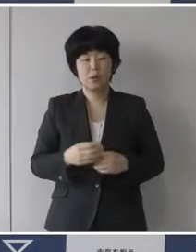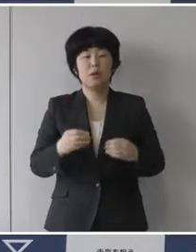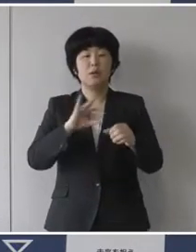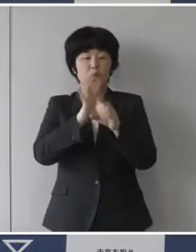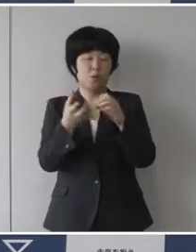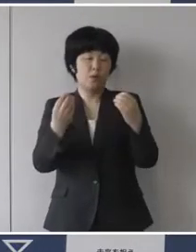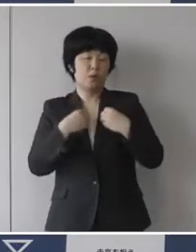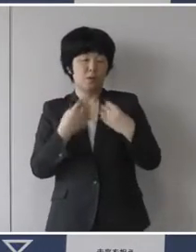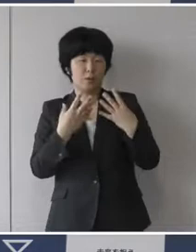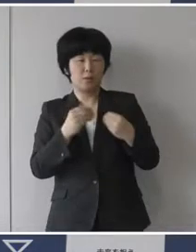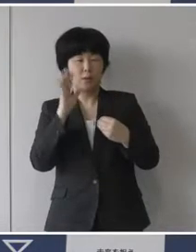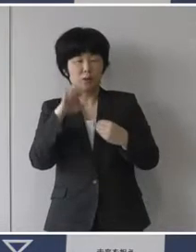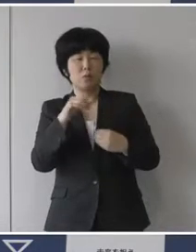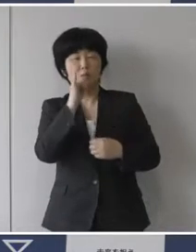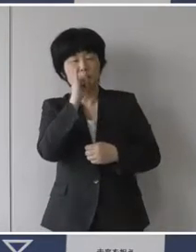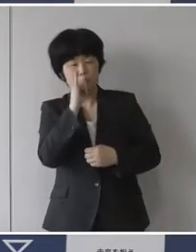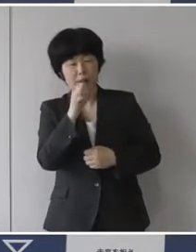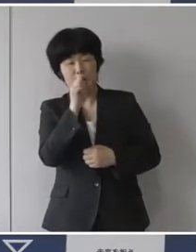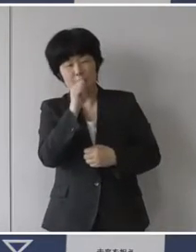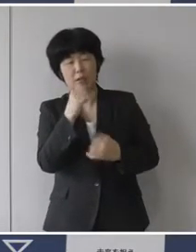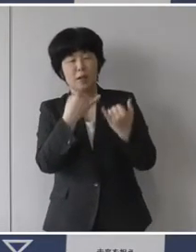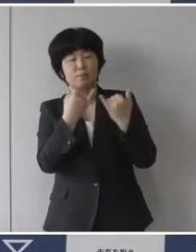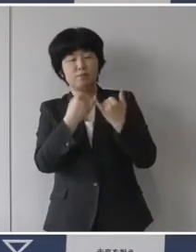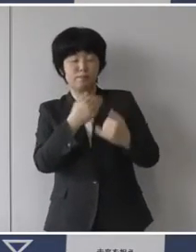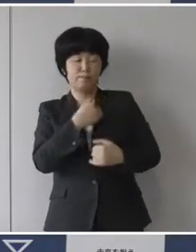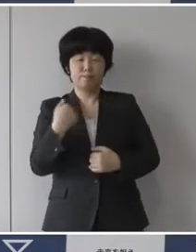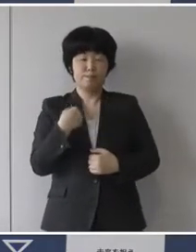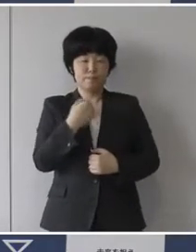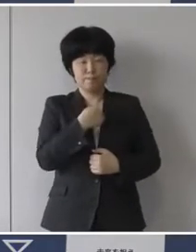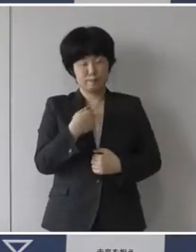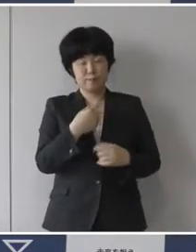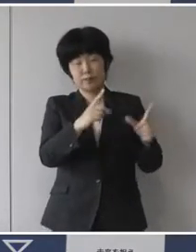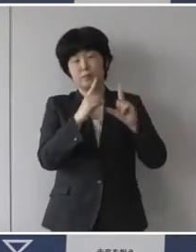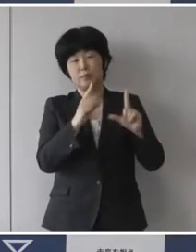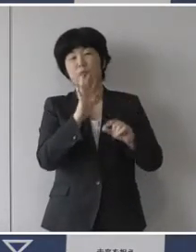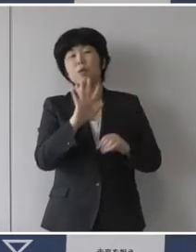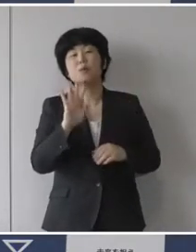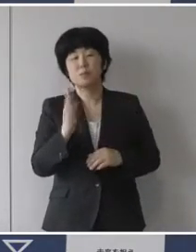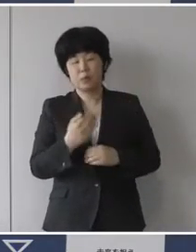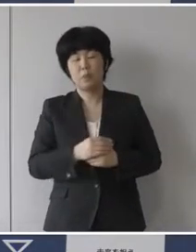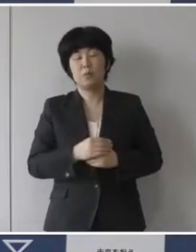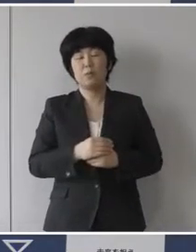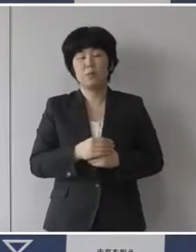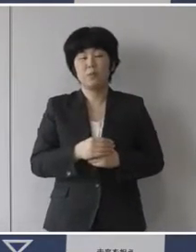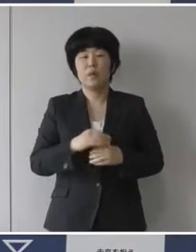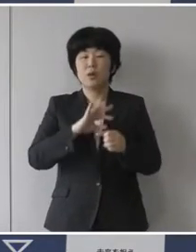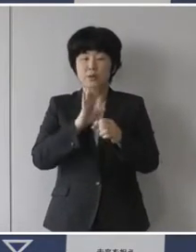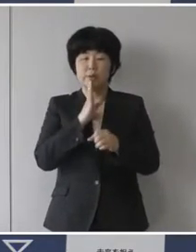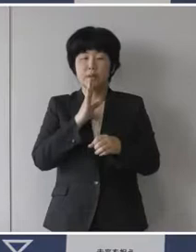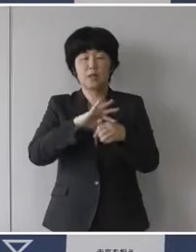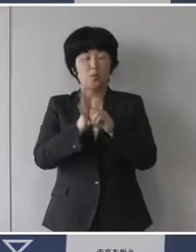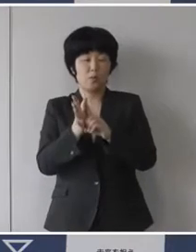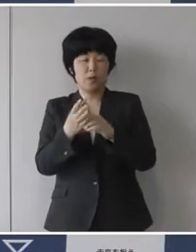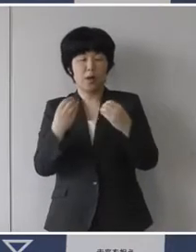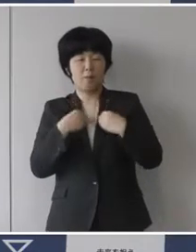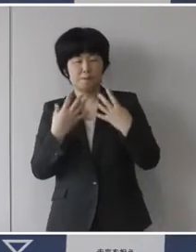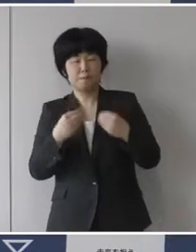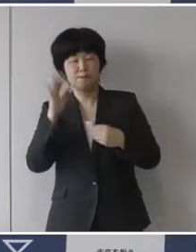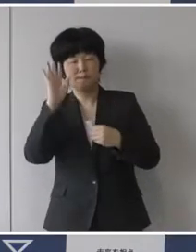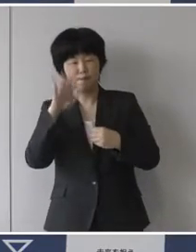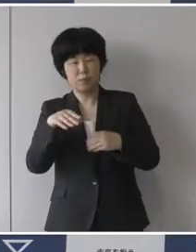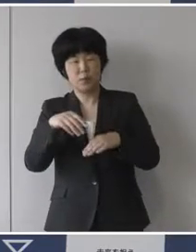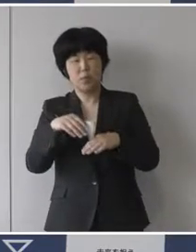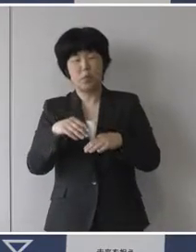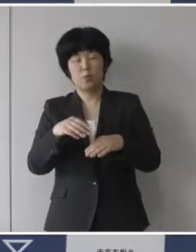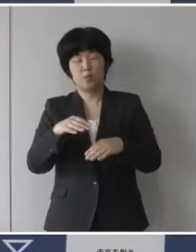そう変わらないなんていう話をされる方も見えますが、やっぱり軽症といってもですね、1週間ぐらい本当に苦しかったっ